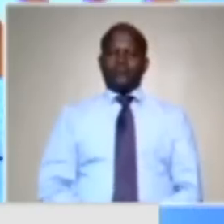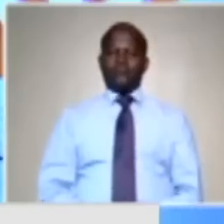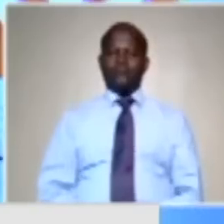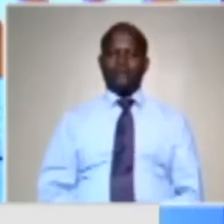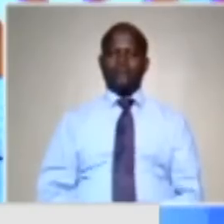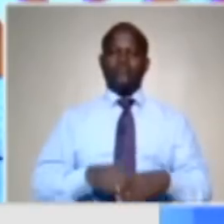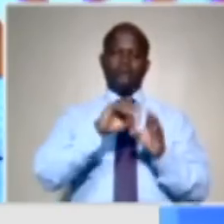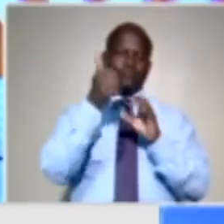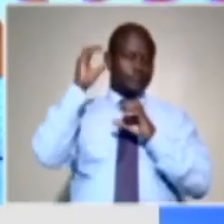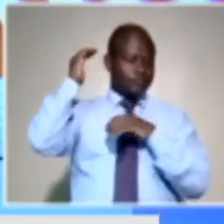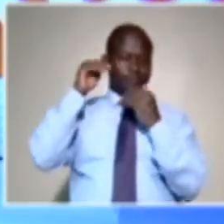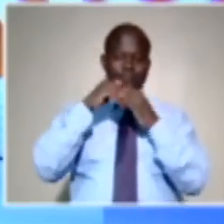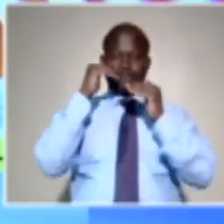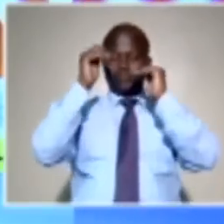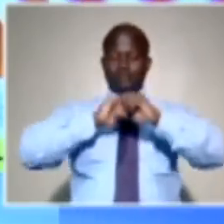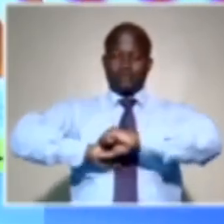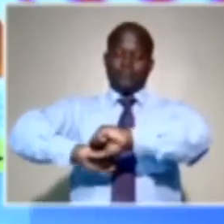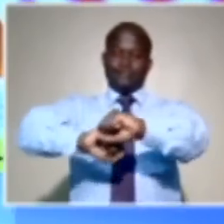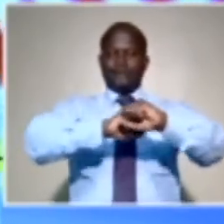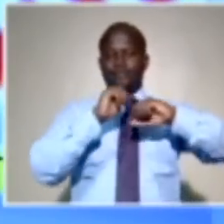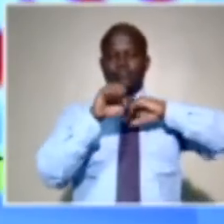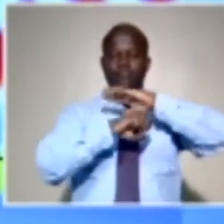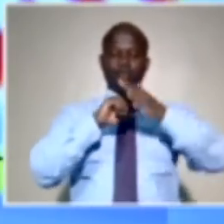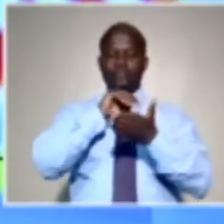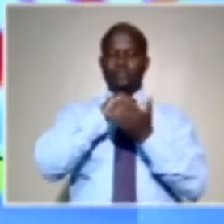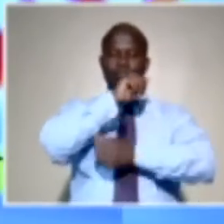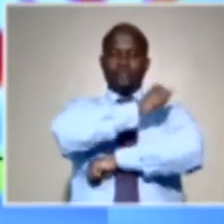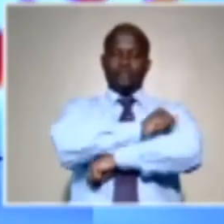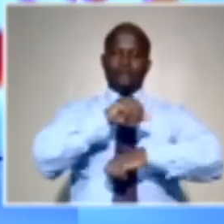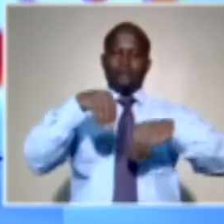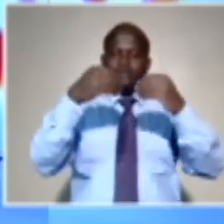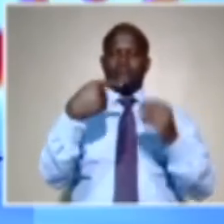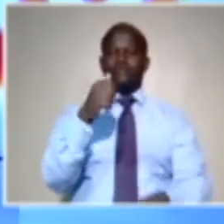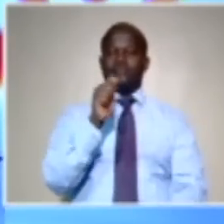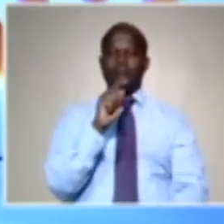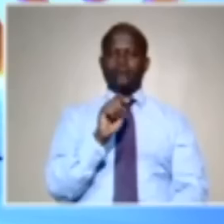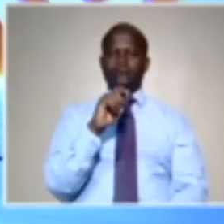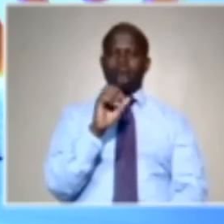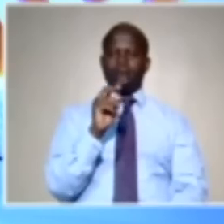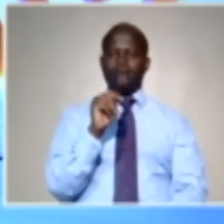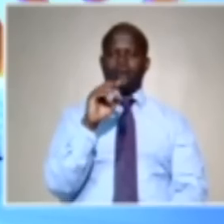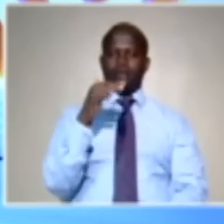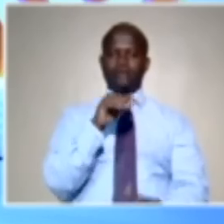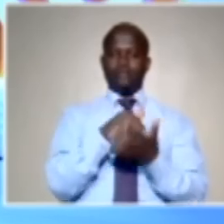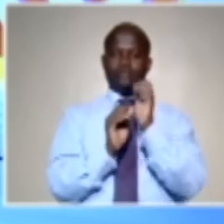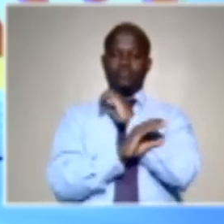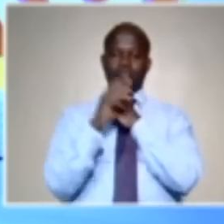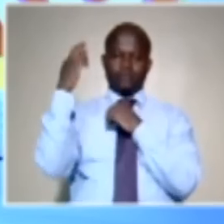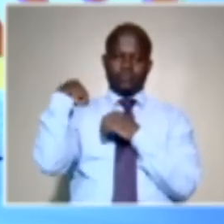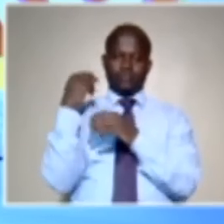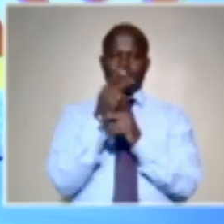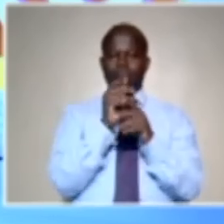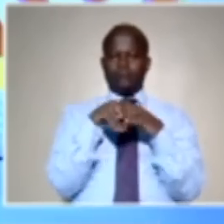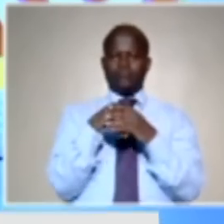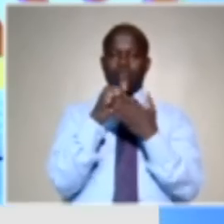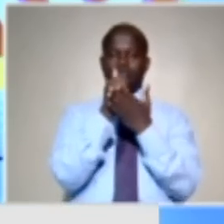Mu yandi makuru, mu rwego rwo kubungabunga ibidukikije, ibigo by'amashuri byahawe gaze za toni 5 n'ikigo cy'igihugu gishinzwe kwita no